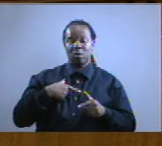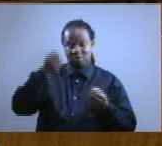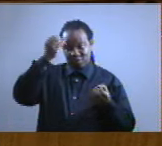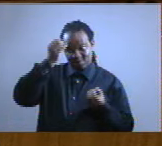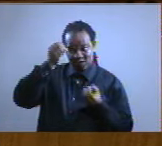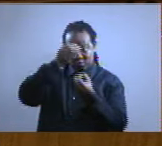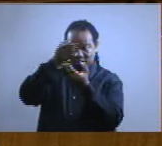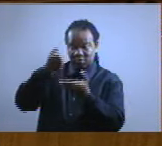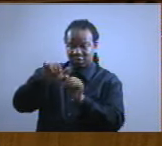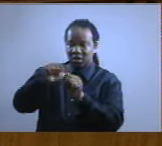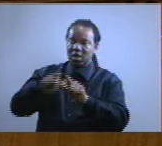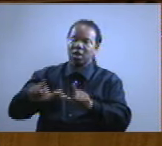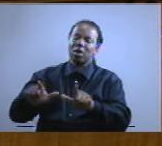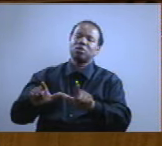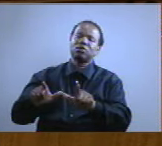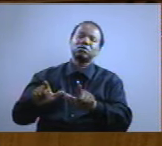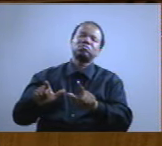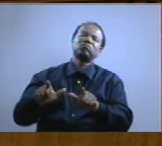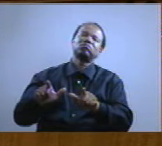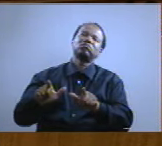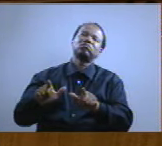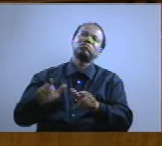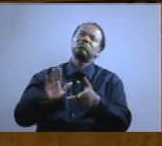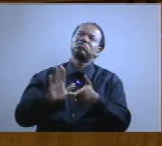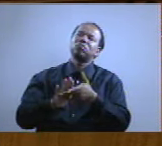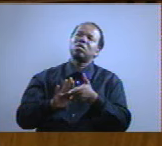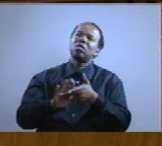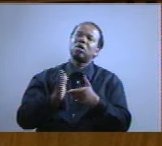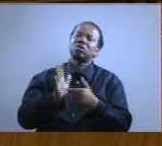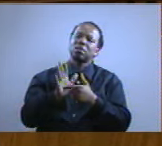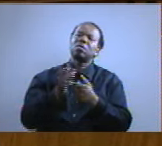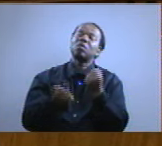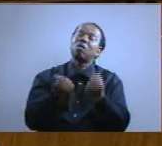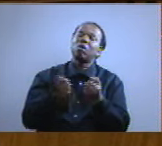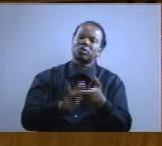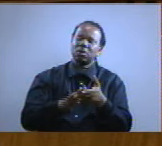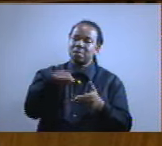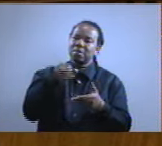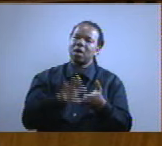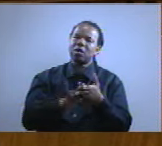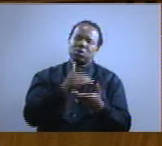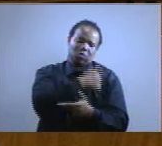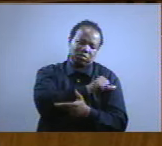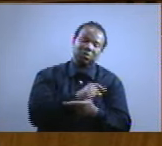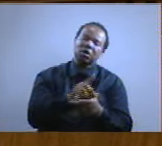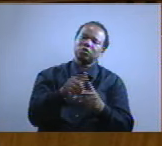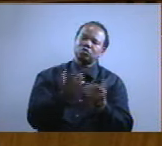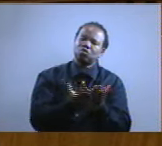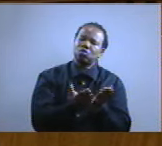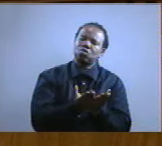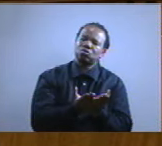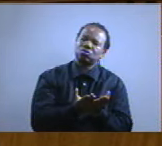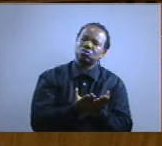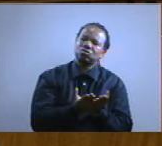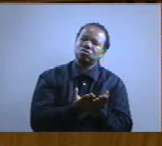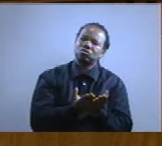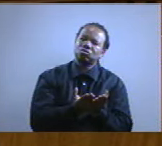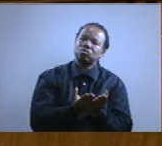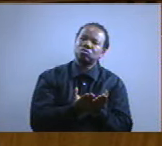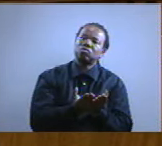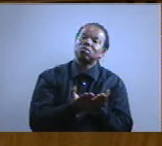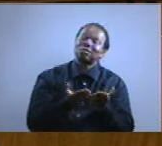die howe, banke, hospitale en skole, bou ons ook 'n maatskaplike